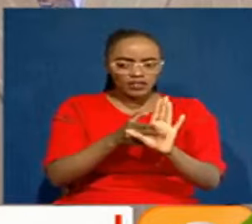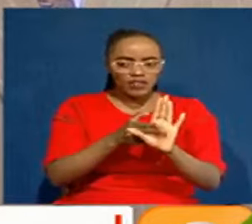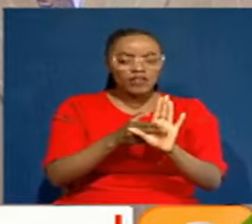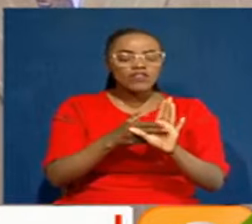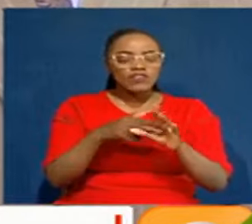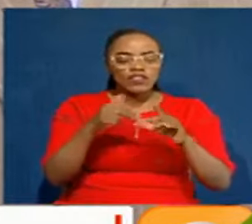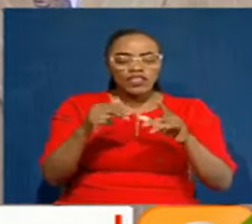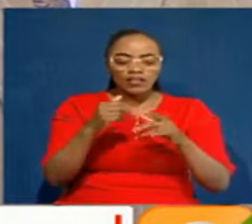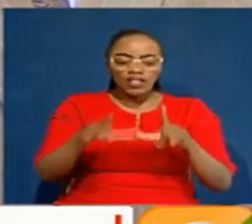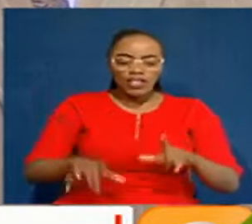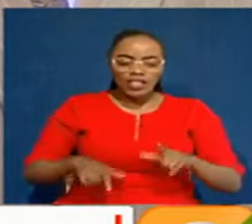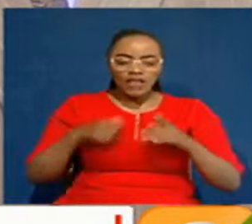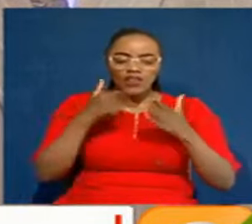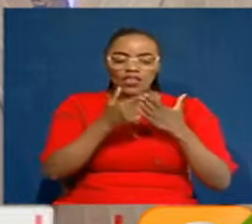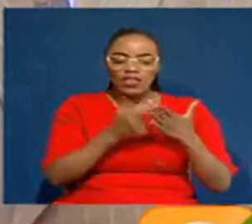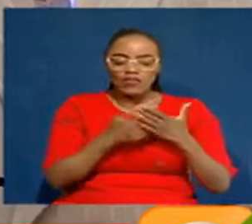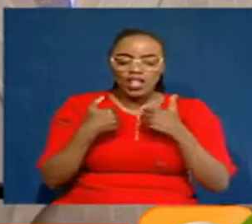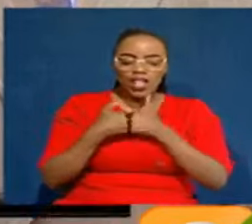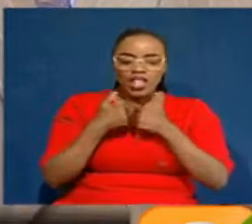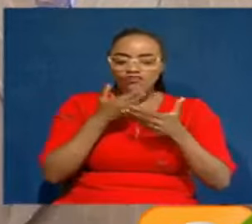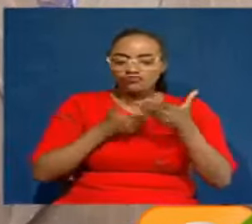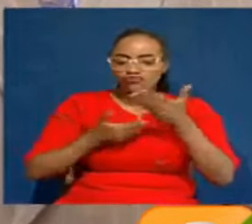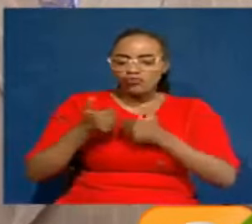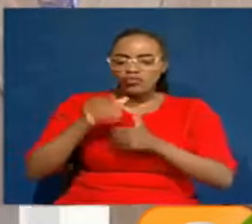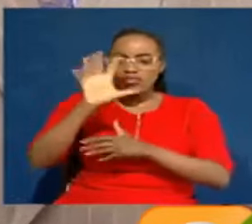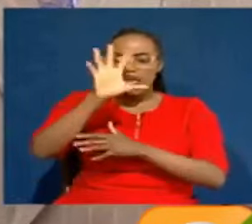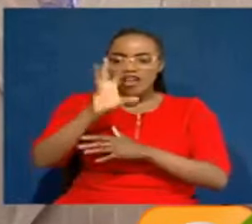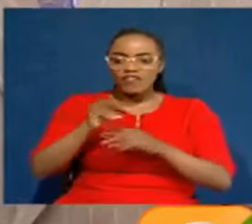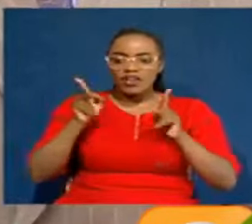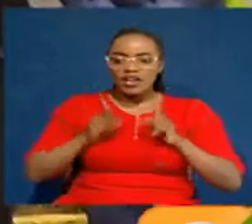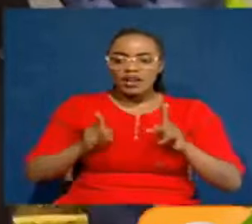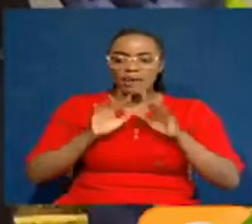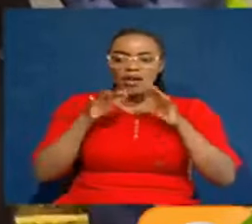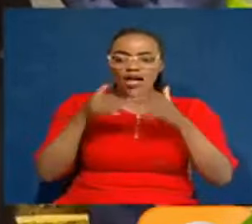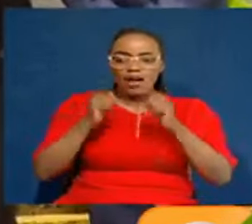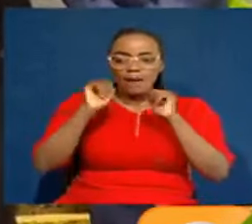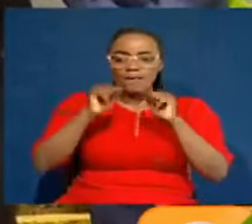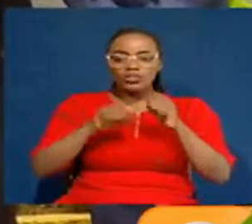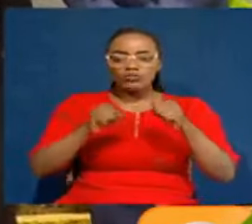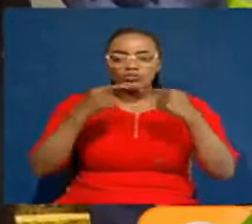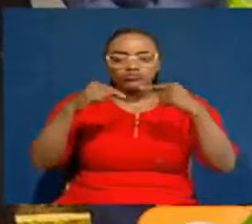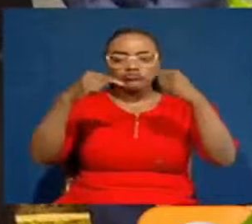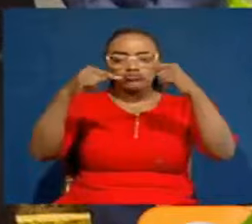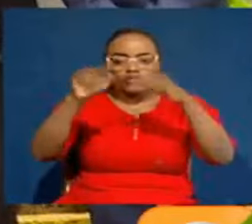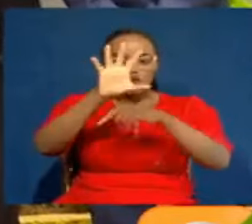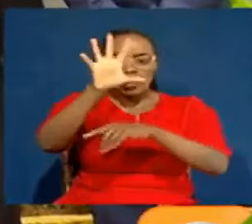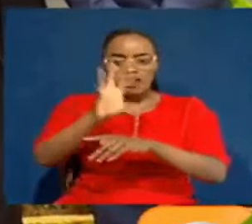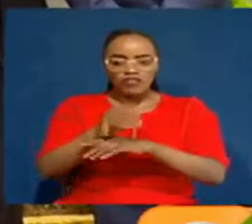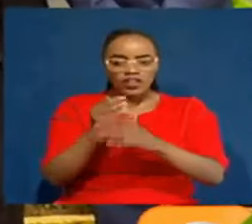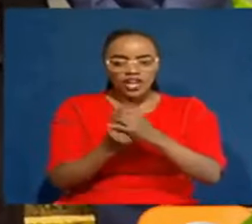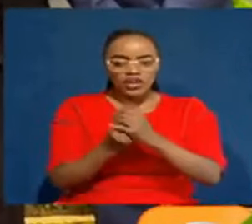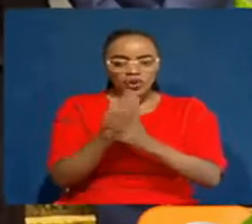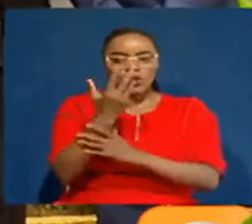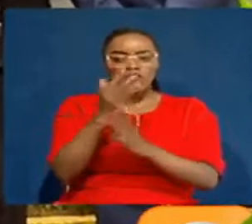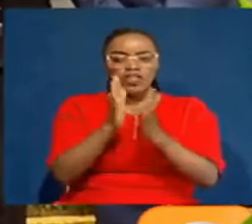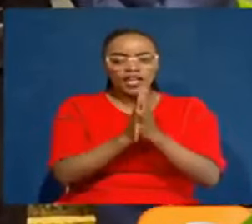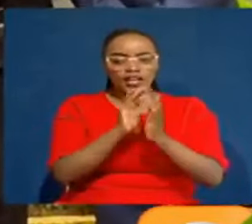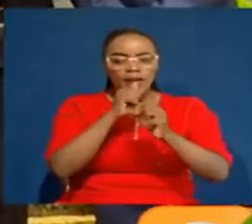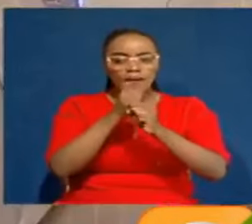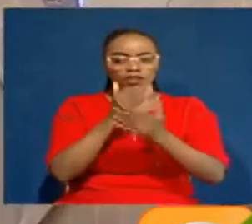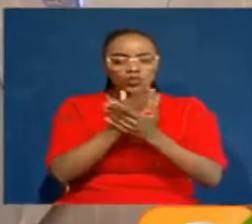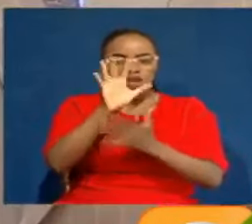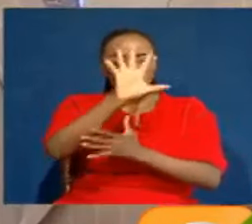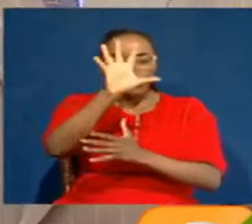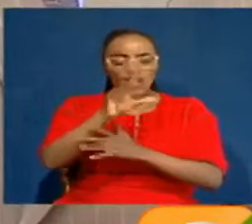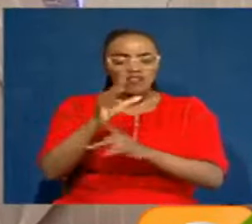live debate to engage the African people on how to propel the continent's growth and ensure